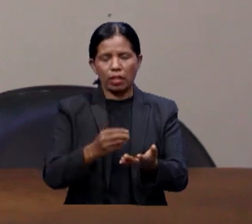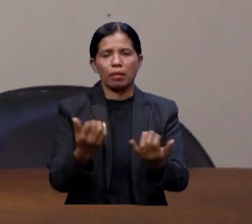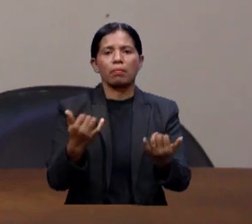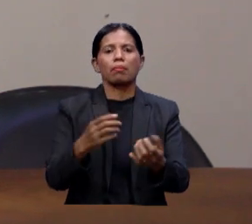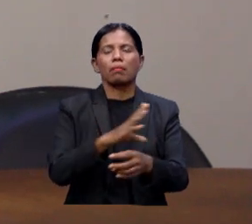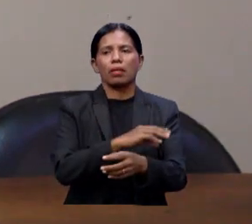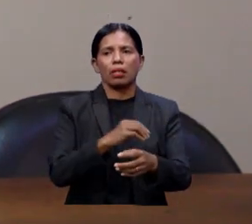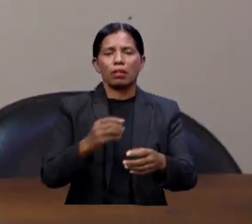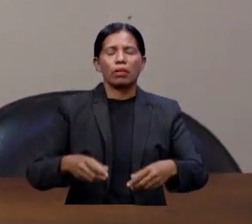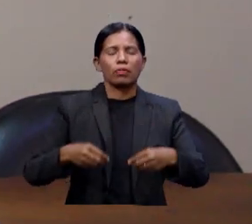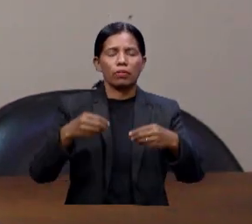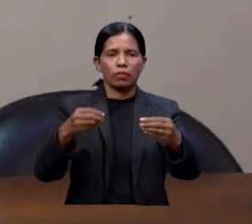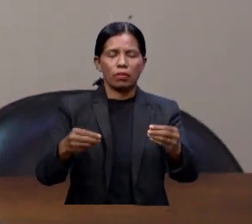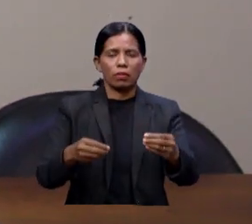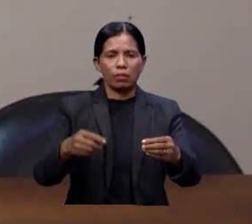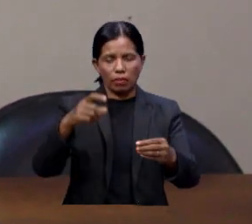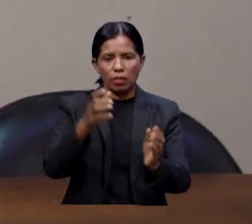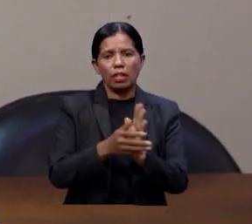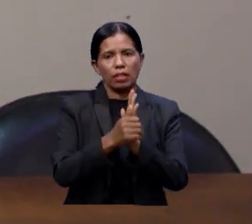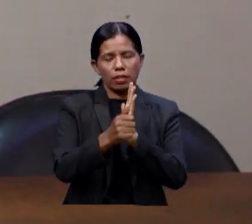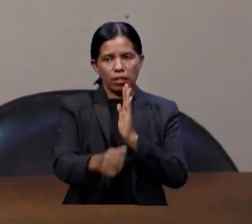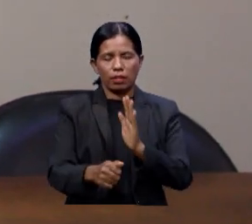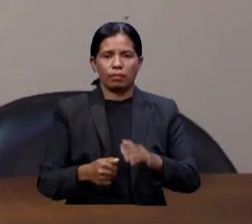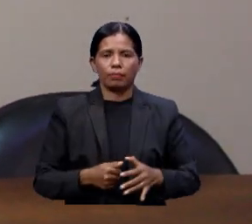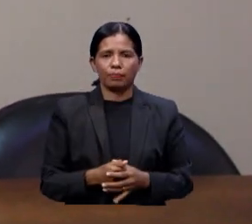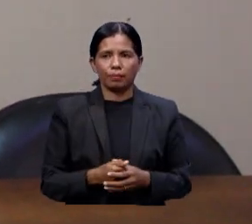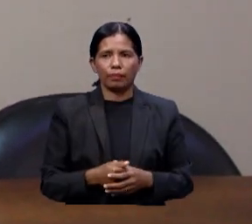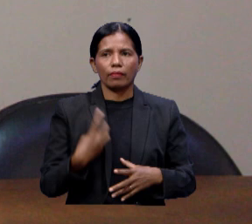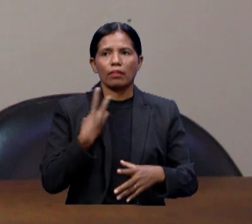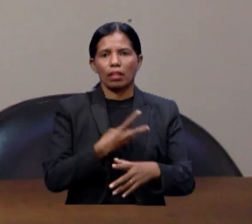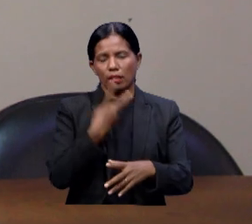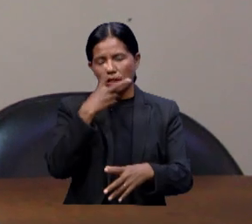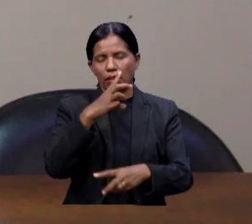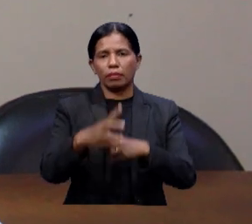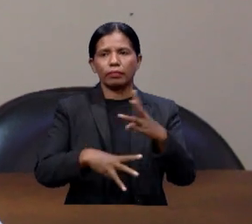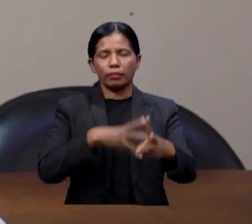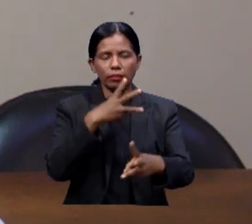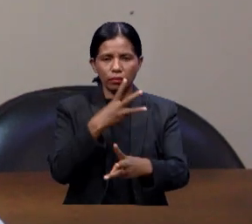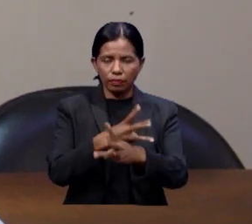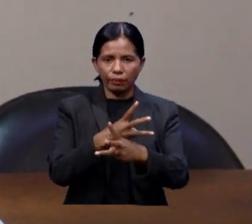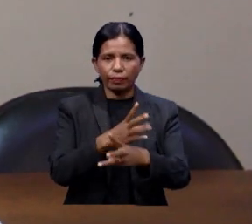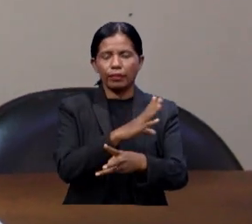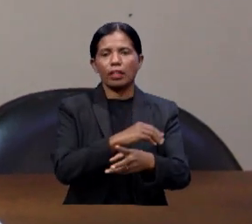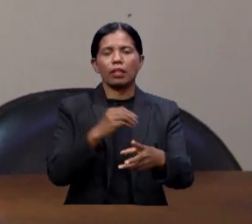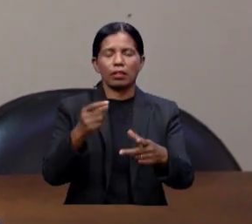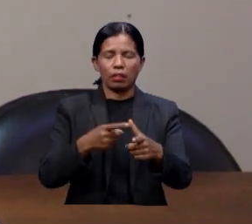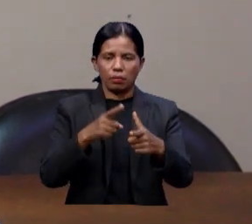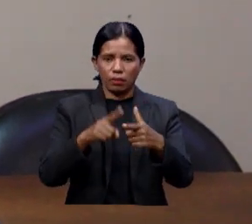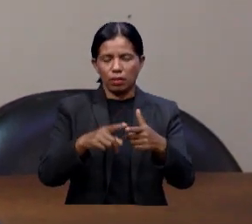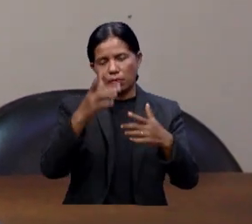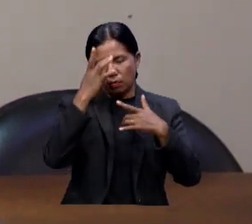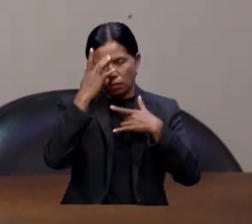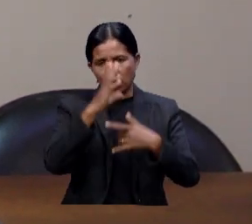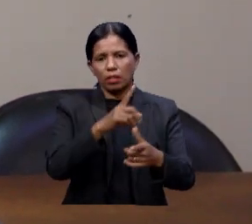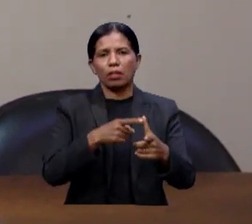nebe transfer skill investimento kalau terseru maka kita re mundu global iya fun depois iya tan pandemia depois iya